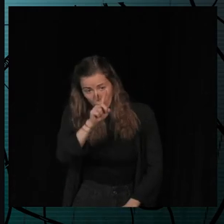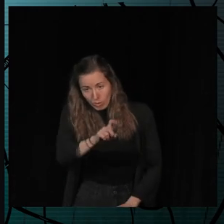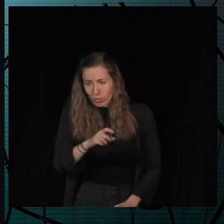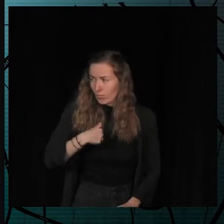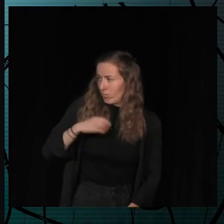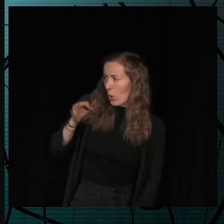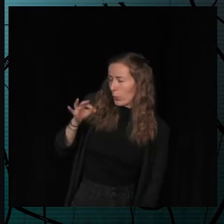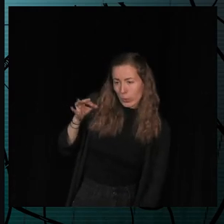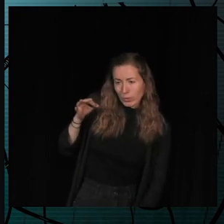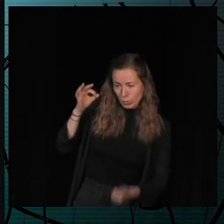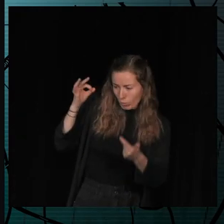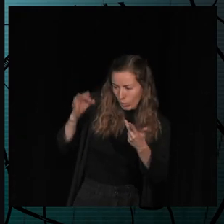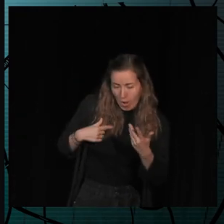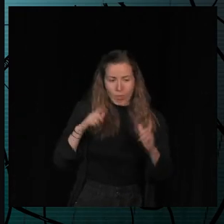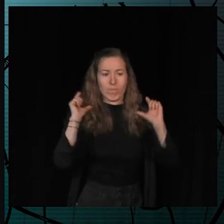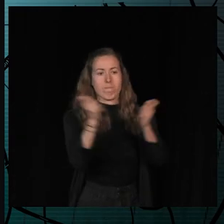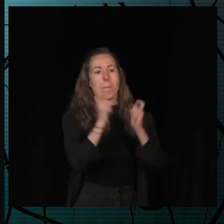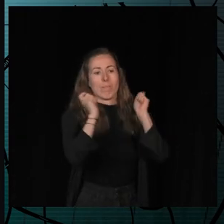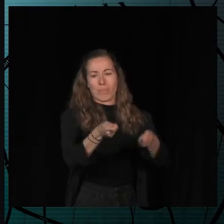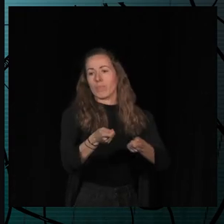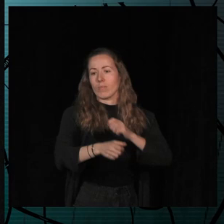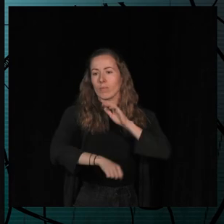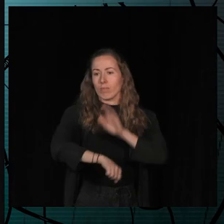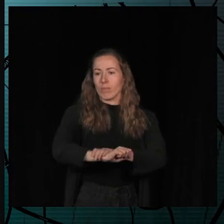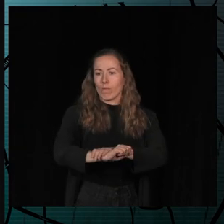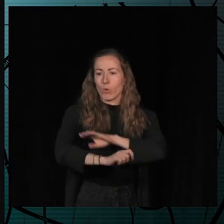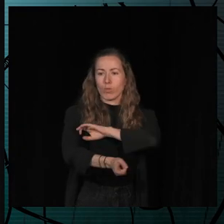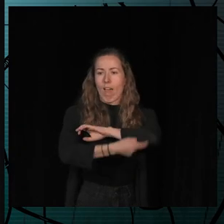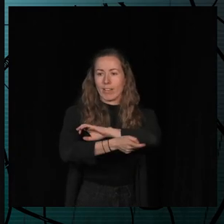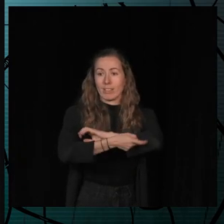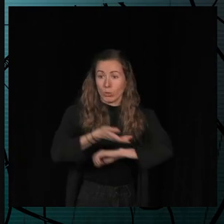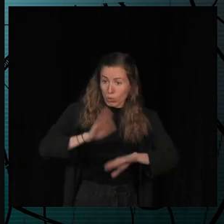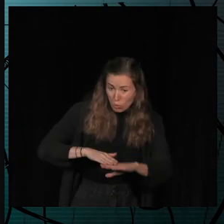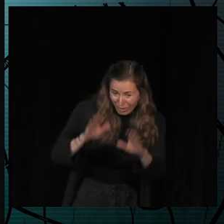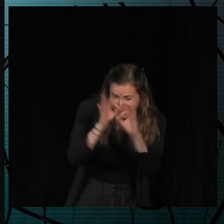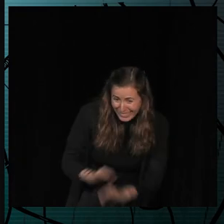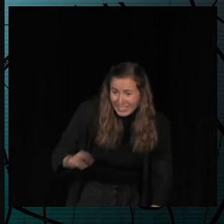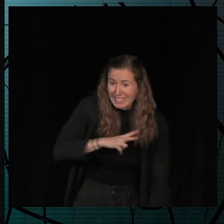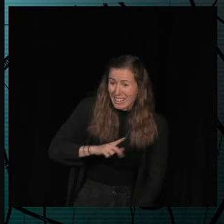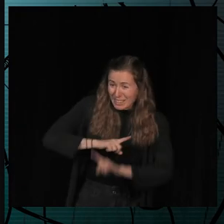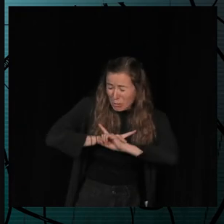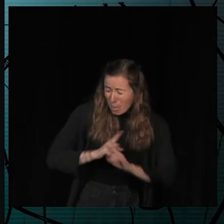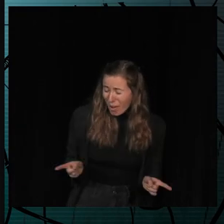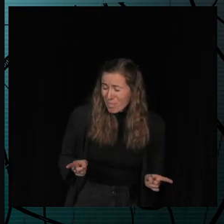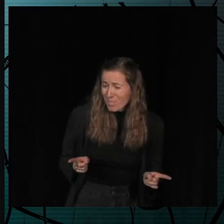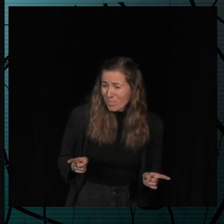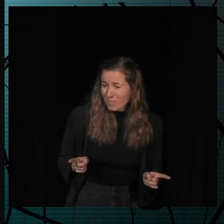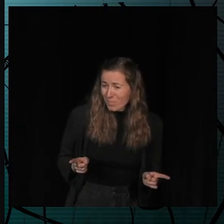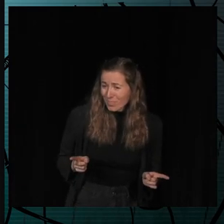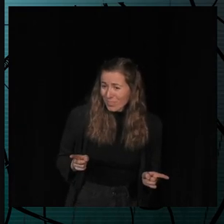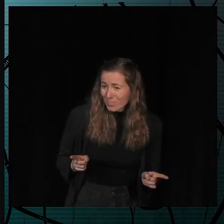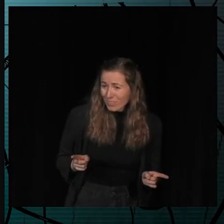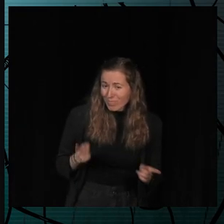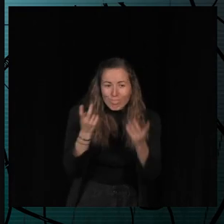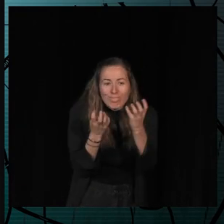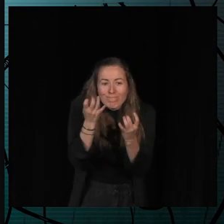la personne répondit oui oui oui bah vous êtes addicte au football alors que l'addiction football n'existe pas c'est là où